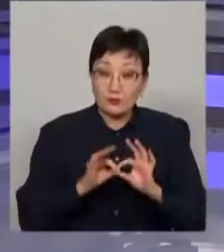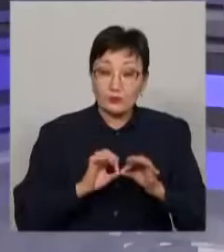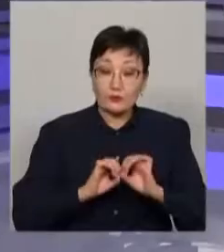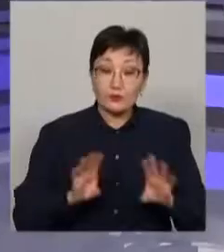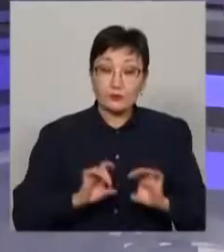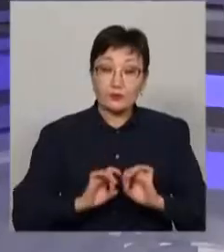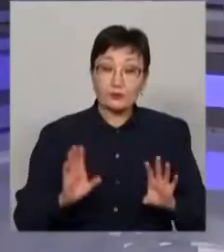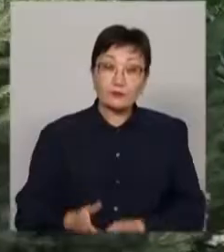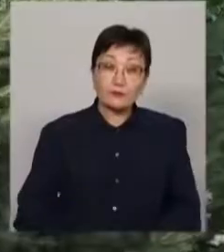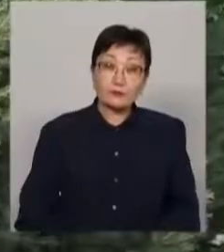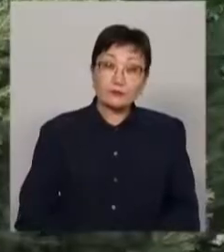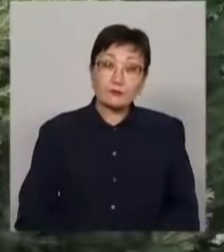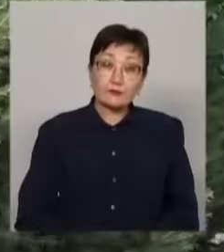көрді.